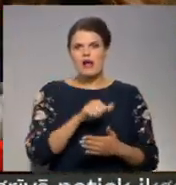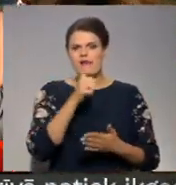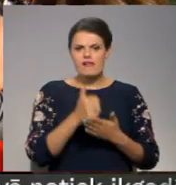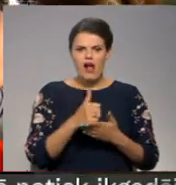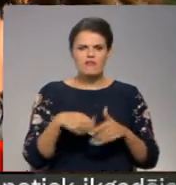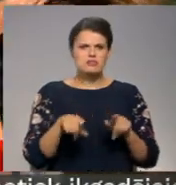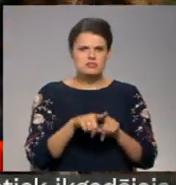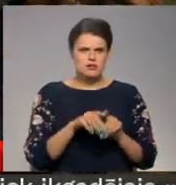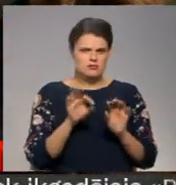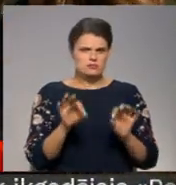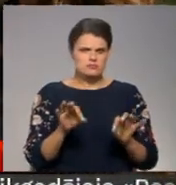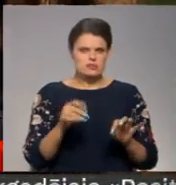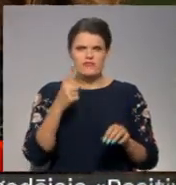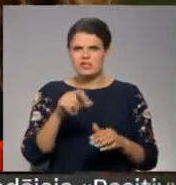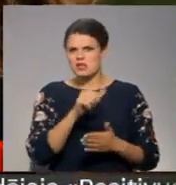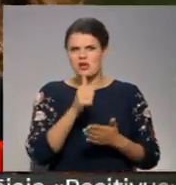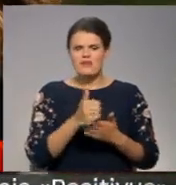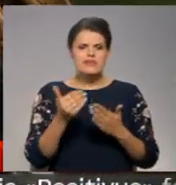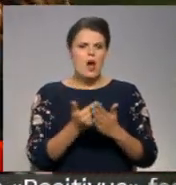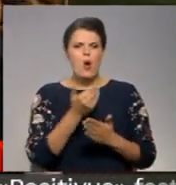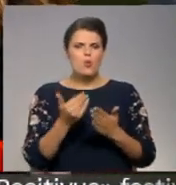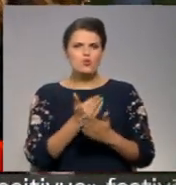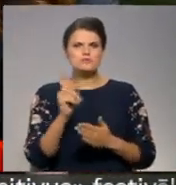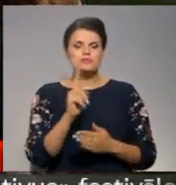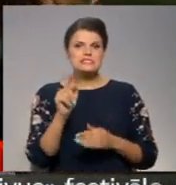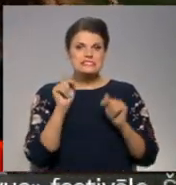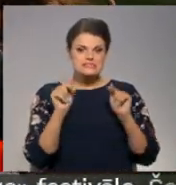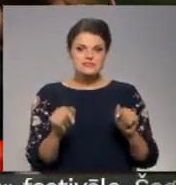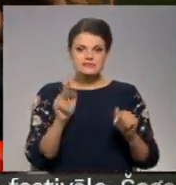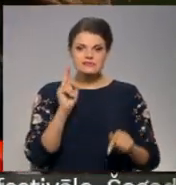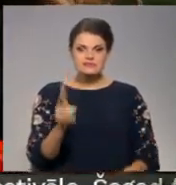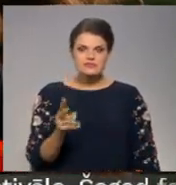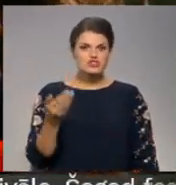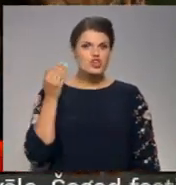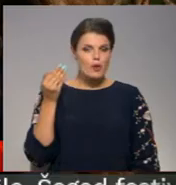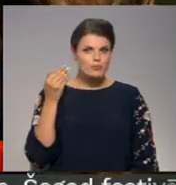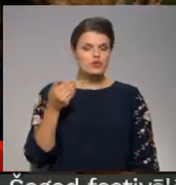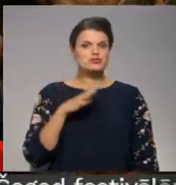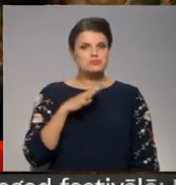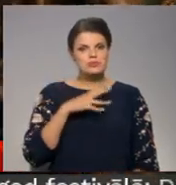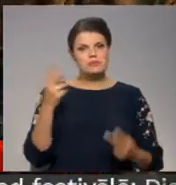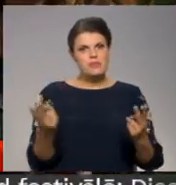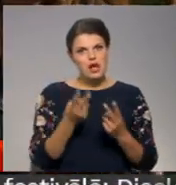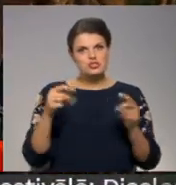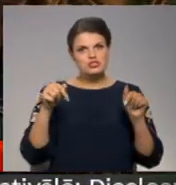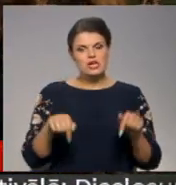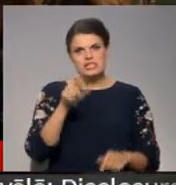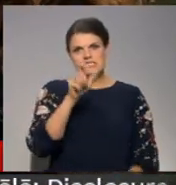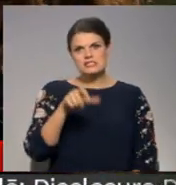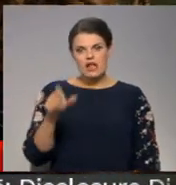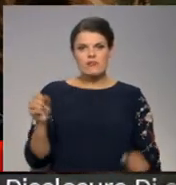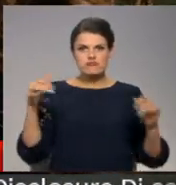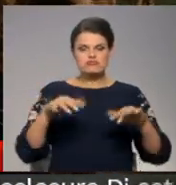droši vien nekļūdīšos teikdam, ka viens no galvenajiem jaunumiem festivālam ir tas, ka iepriekšējos gads bija ierasts, ka šeit cilvēki